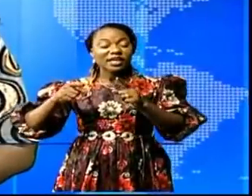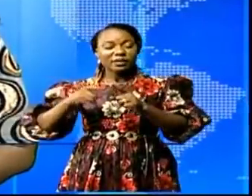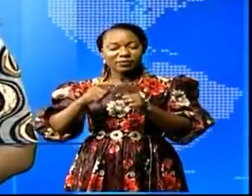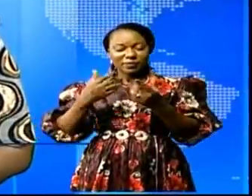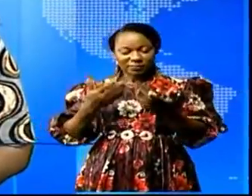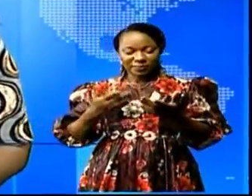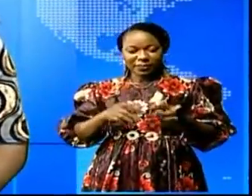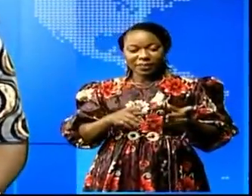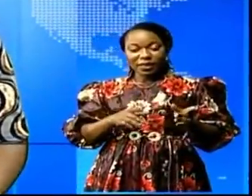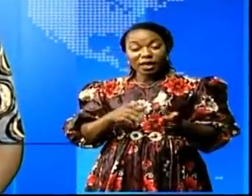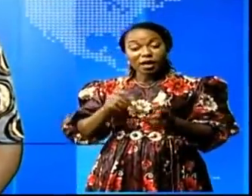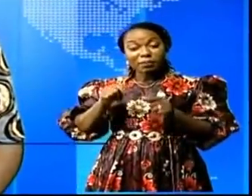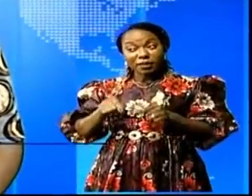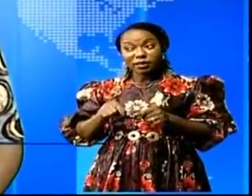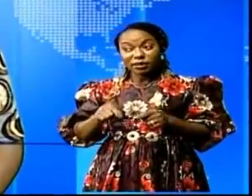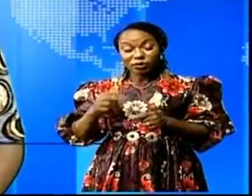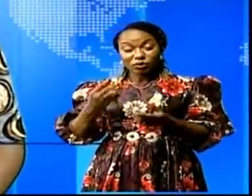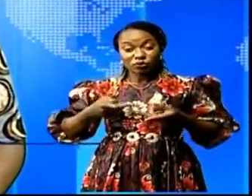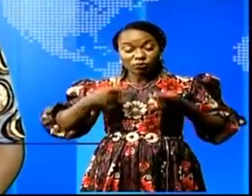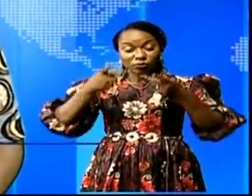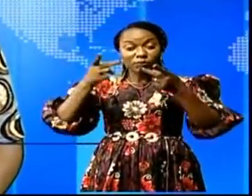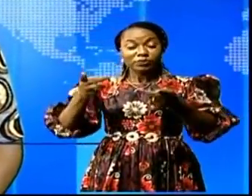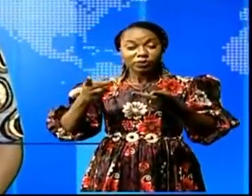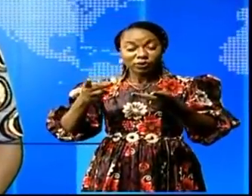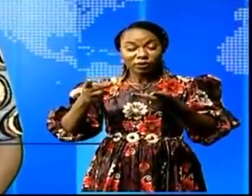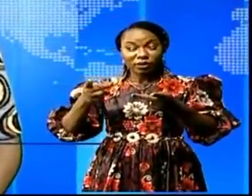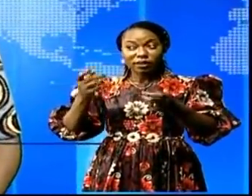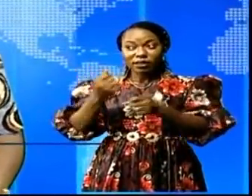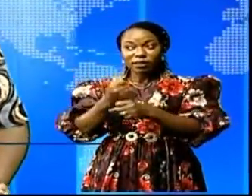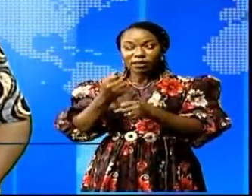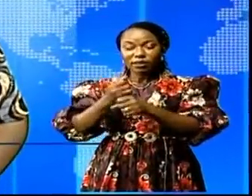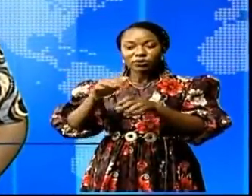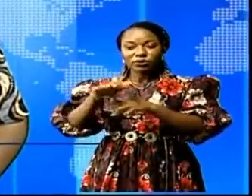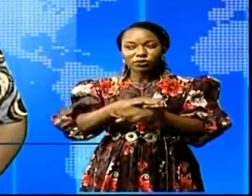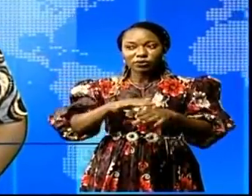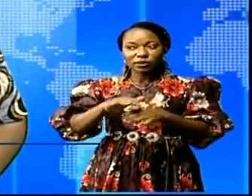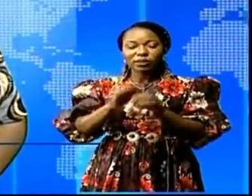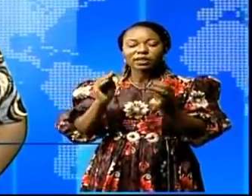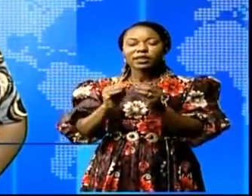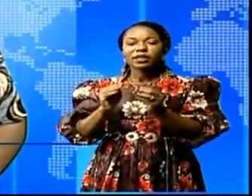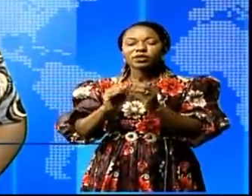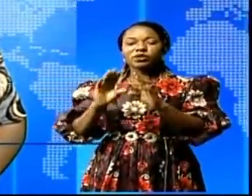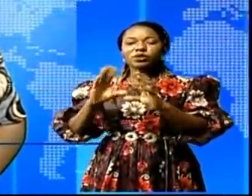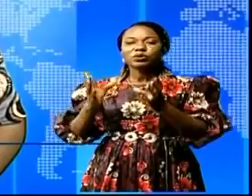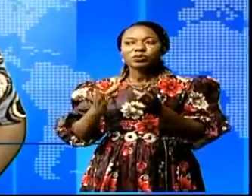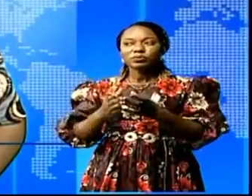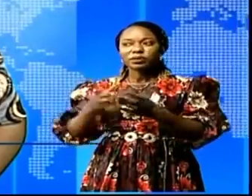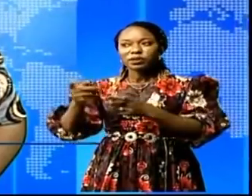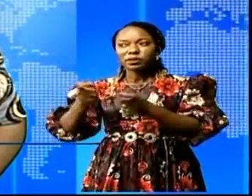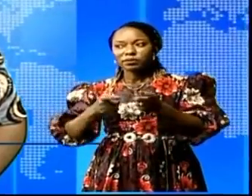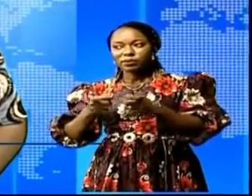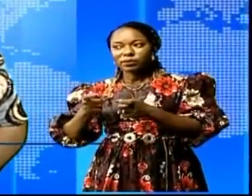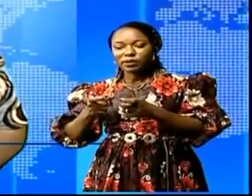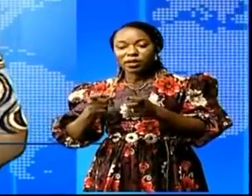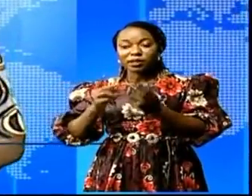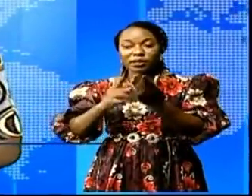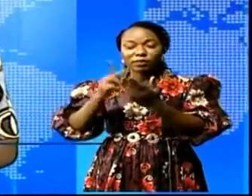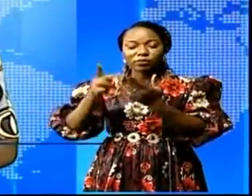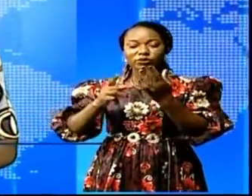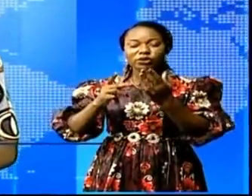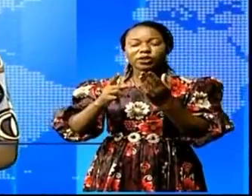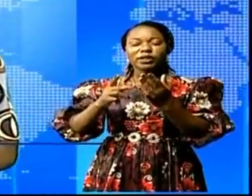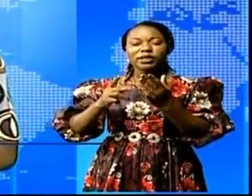Suivez à présent ce reportage que nous propose la réalisation sur la réunion du comité de pilotage du projet d'appui